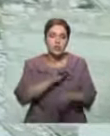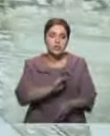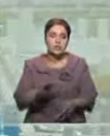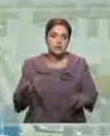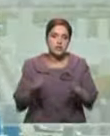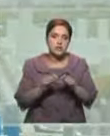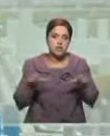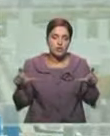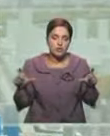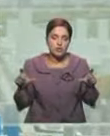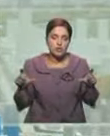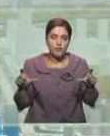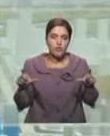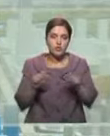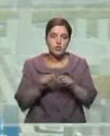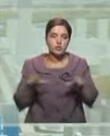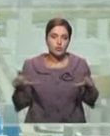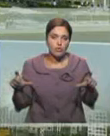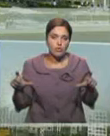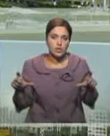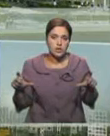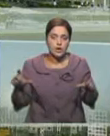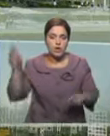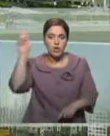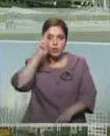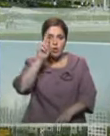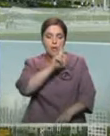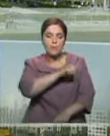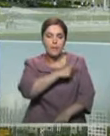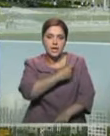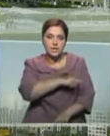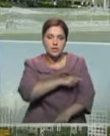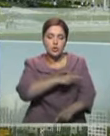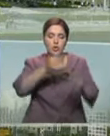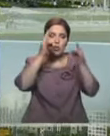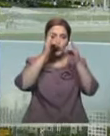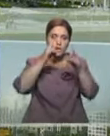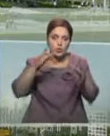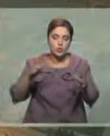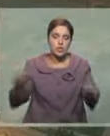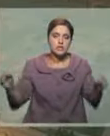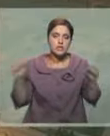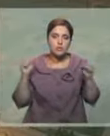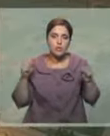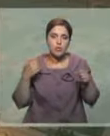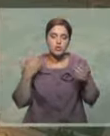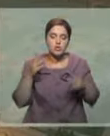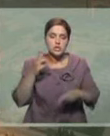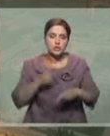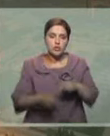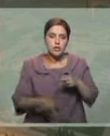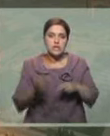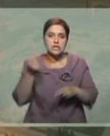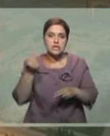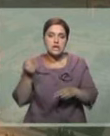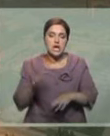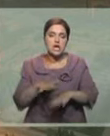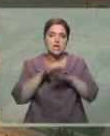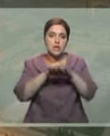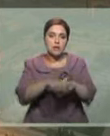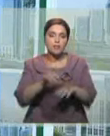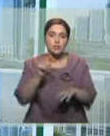садов, школ, по больницам, по культуре, по спорту. Мы закончили. Деньги направлять на то,